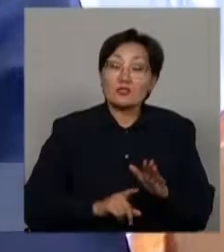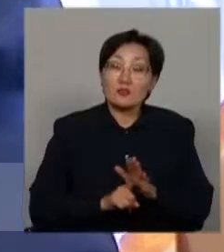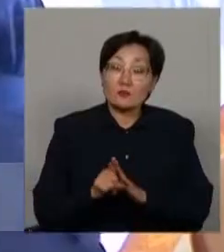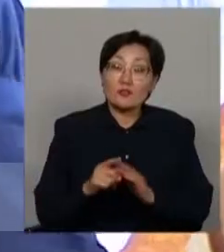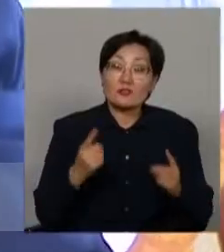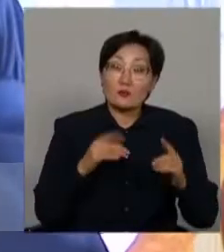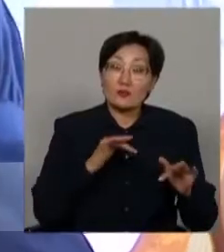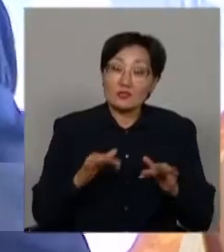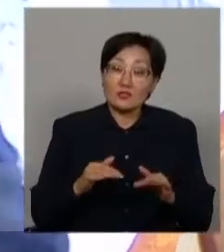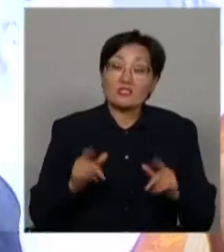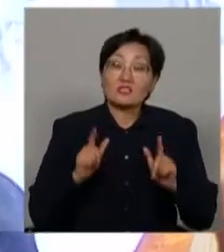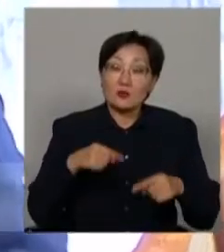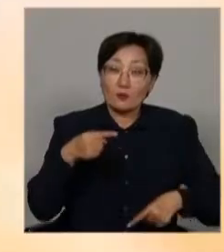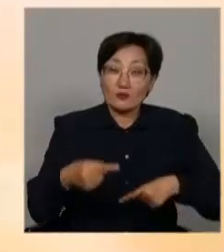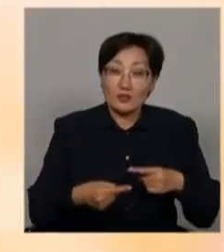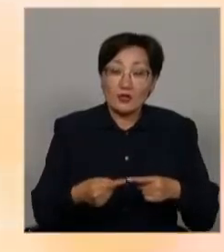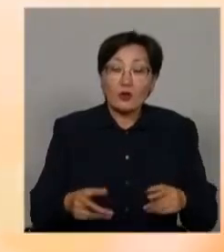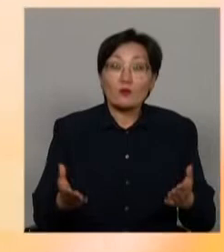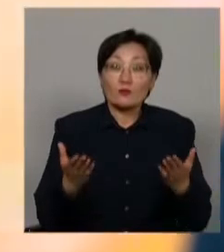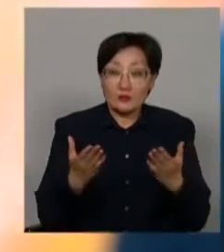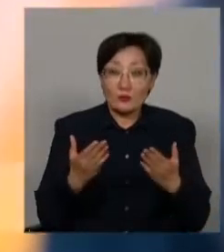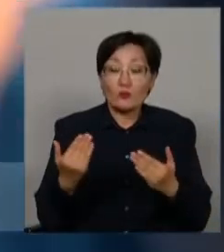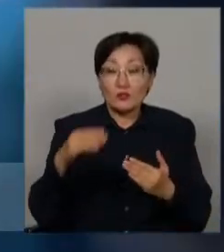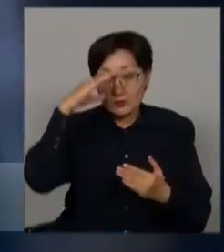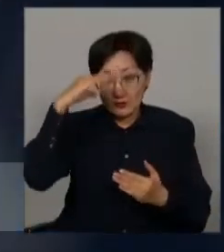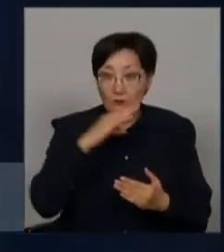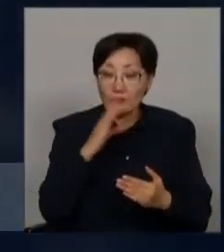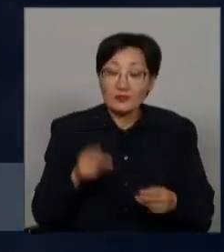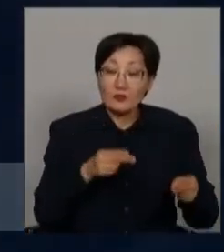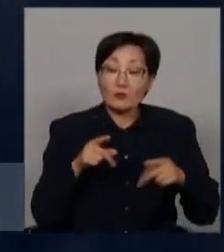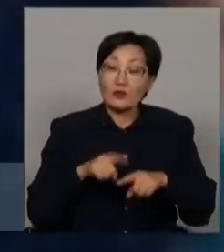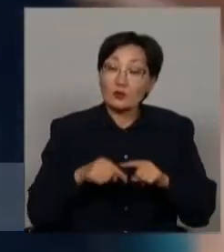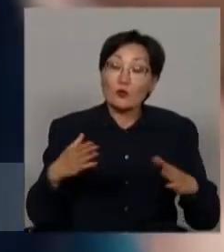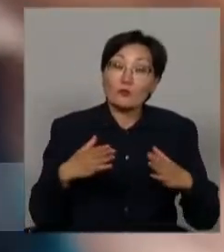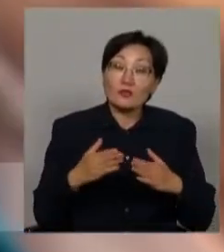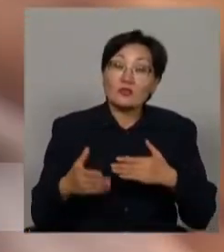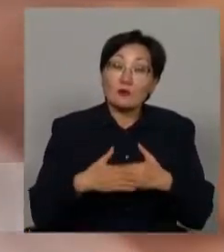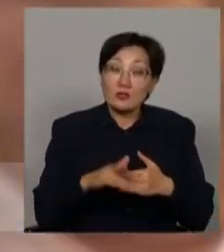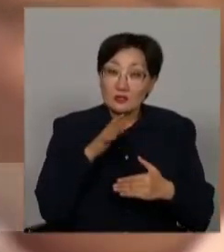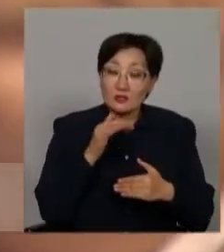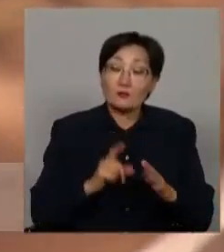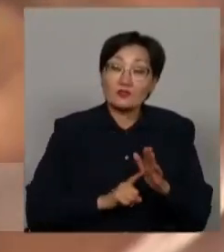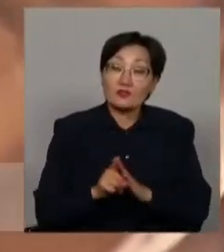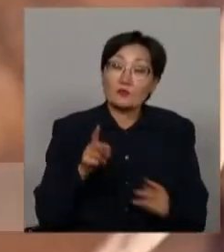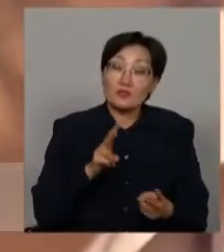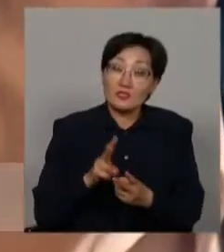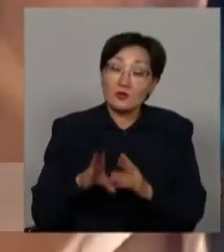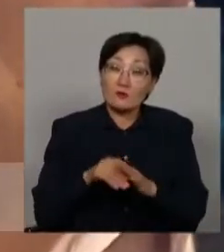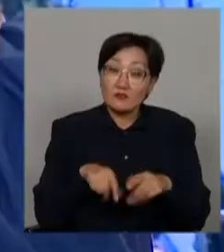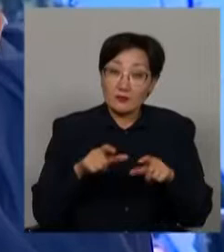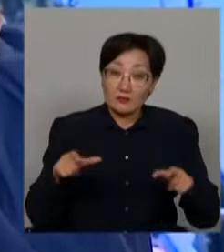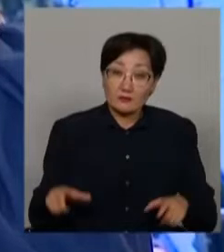дело согласно традициям, взяв благословение у родителей. Для этого она приехала в родной дом. В ближайшее время она начнет встречу с